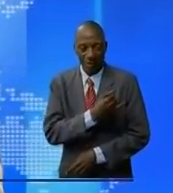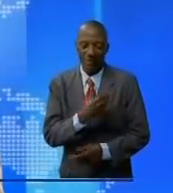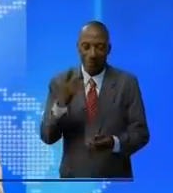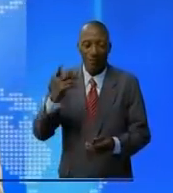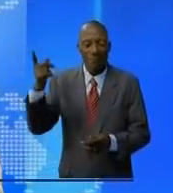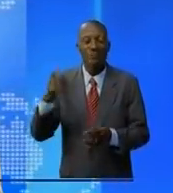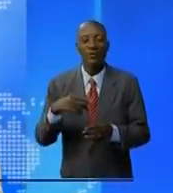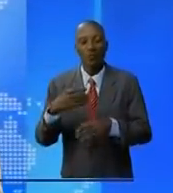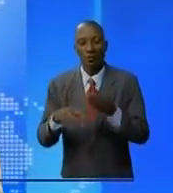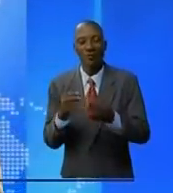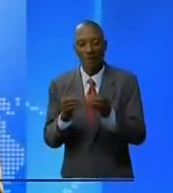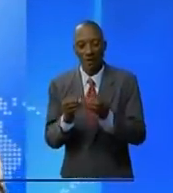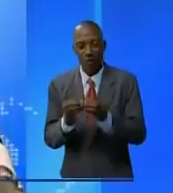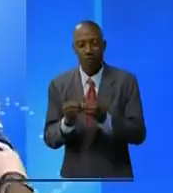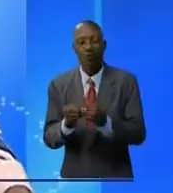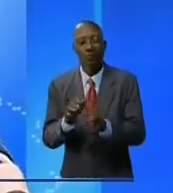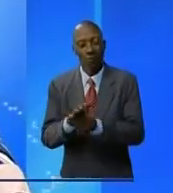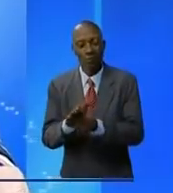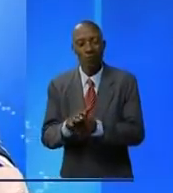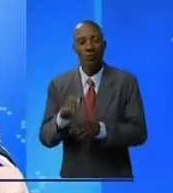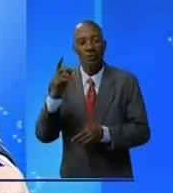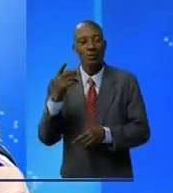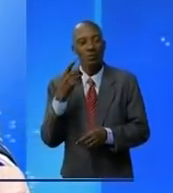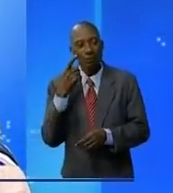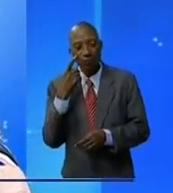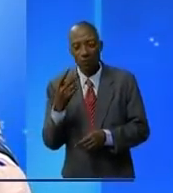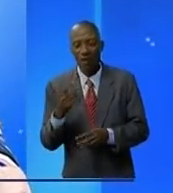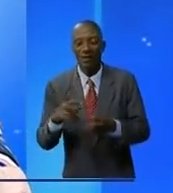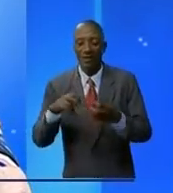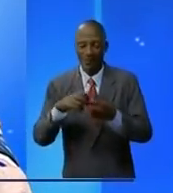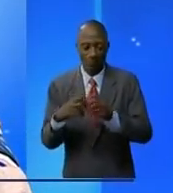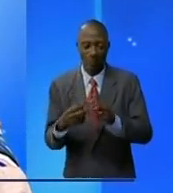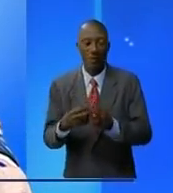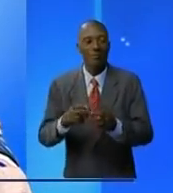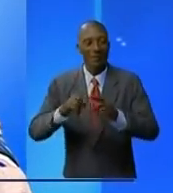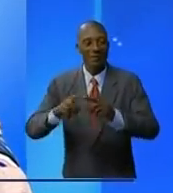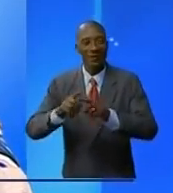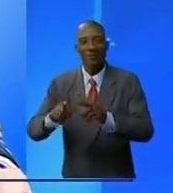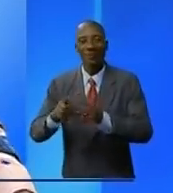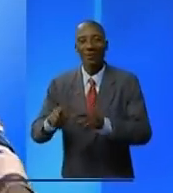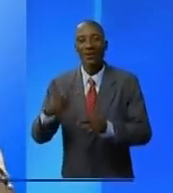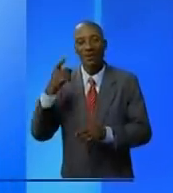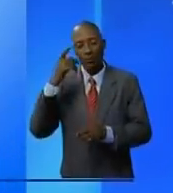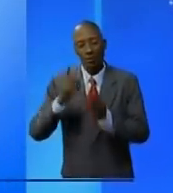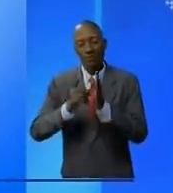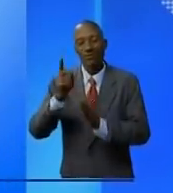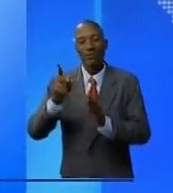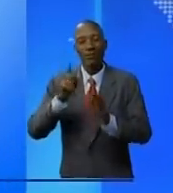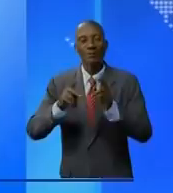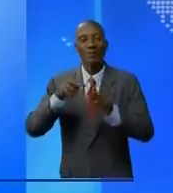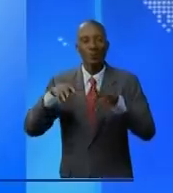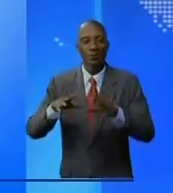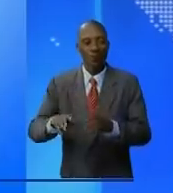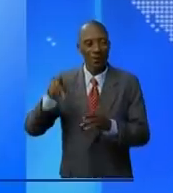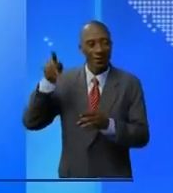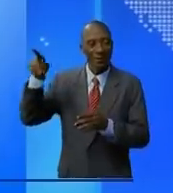les recommandations, les experts miniers souhaitent voir les richesses minières de l'est du pays profiter au peuple congolais et non à, une